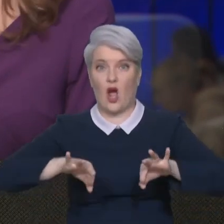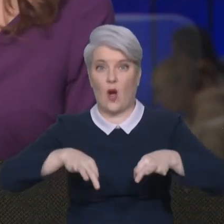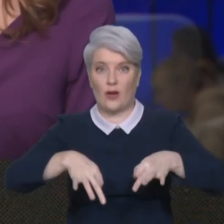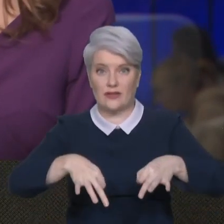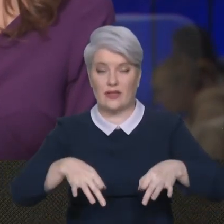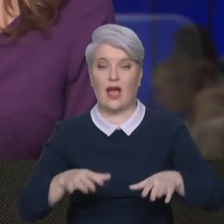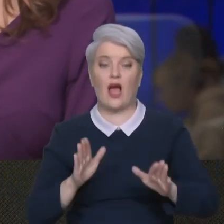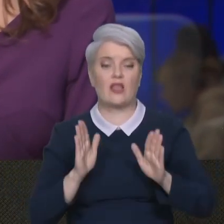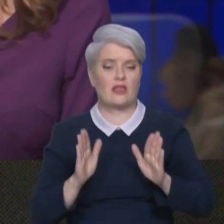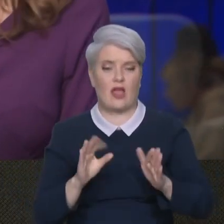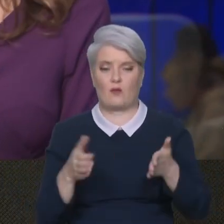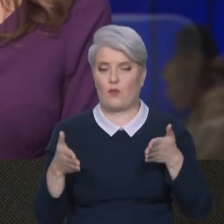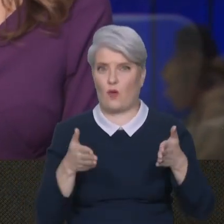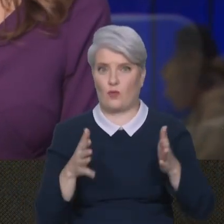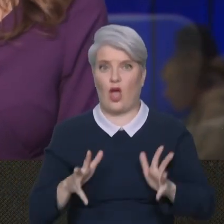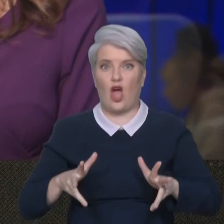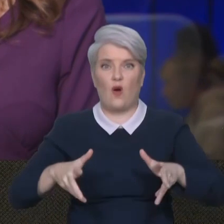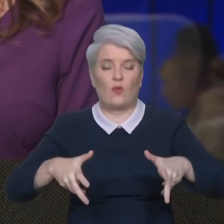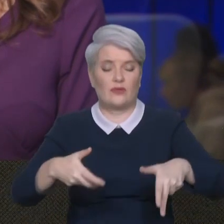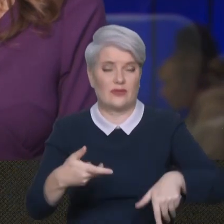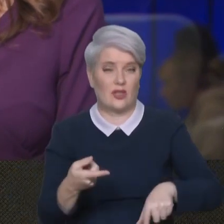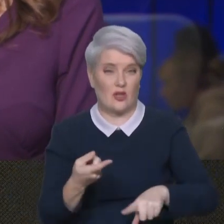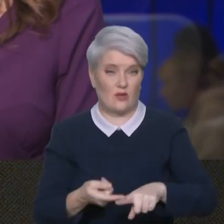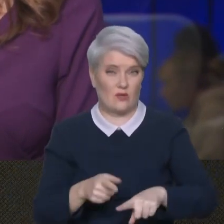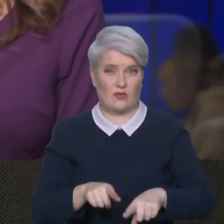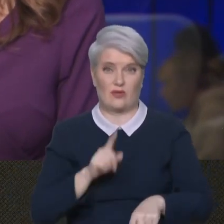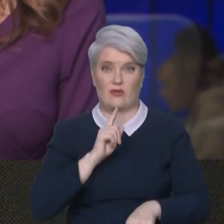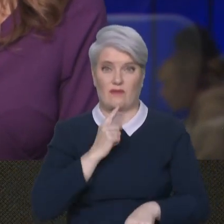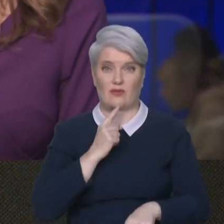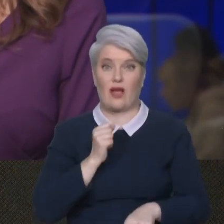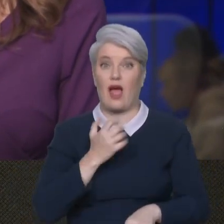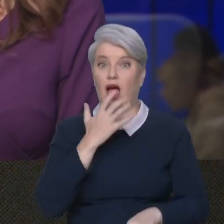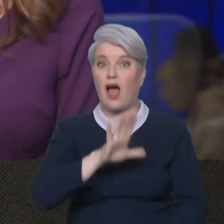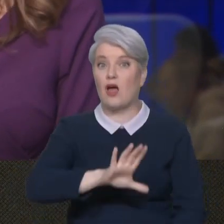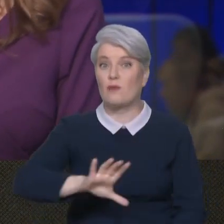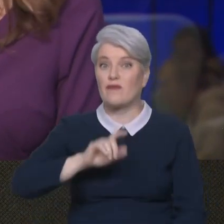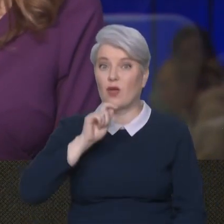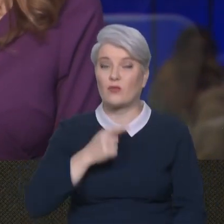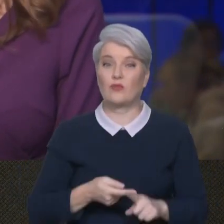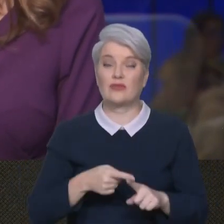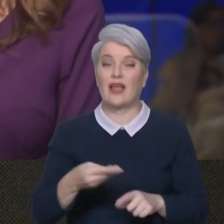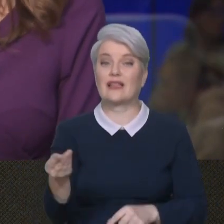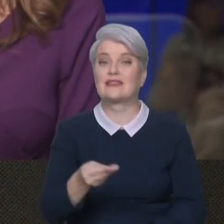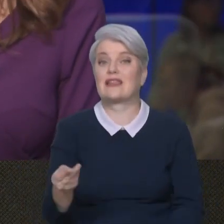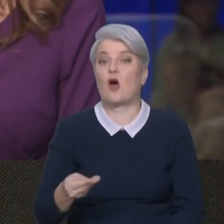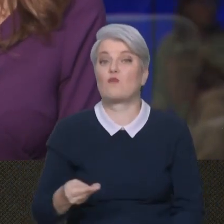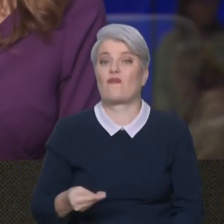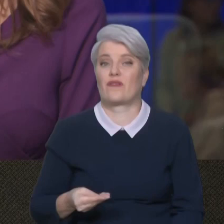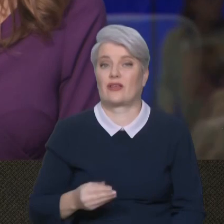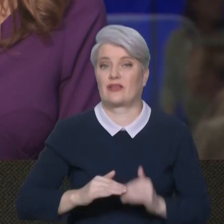як по дорогах, взагалі не їде, та і гусенична не завжди. А от південь України – це ж трошки інші ґрунти. Це степові ґрунти,